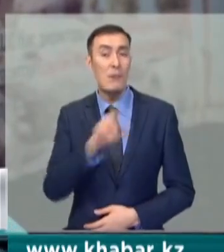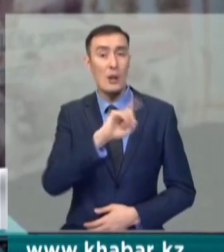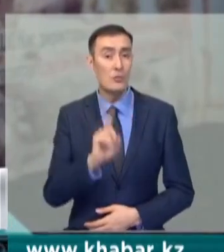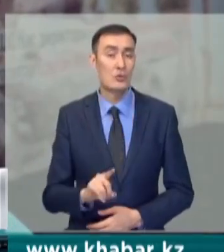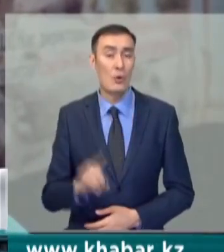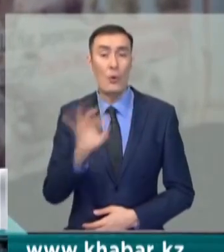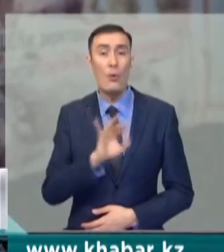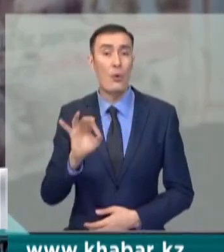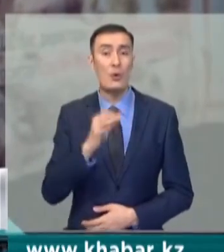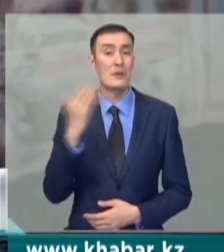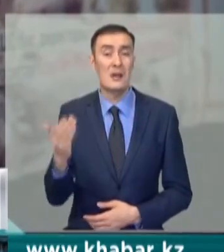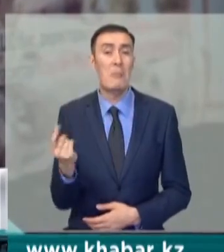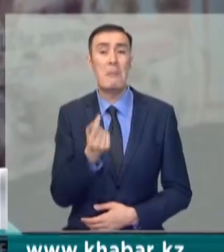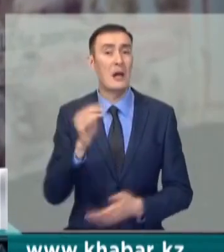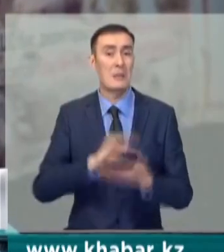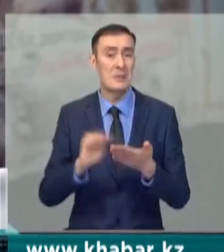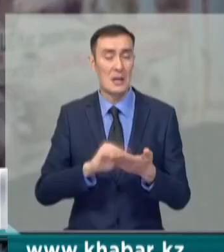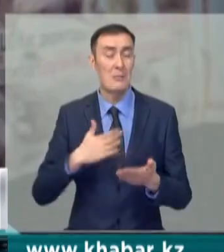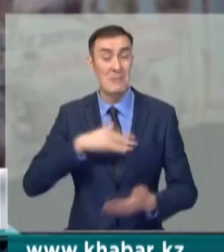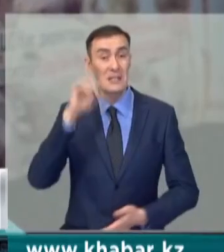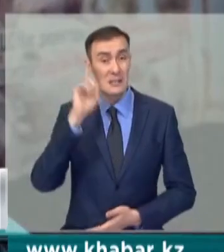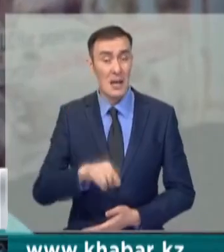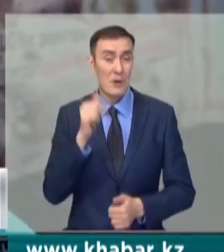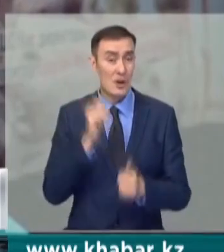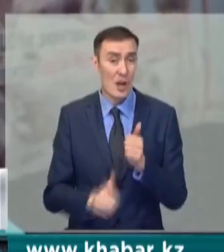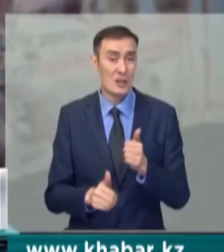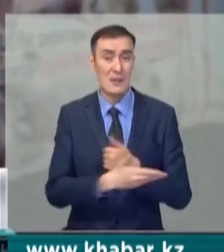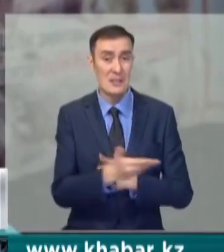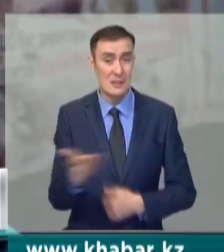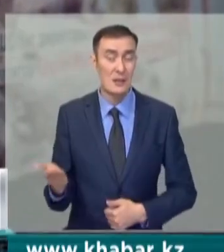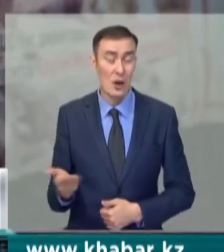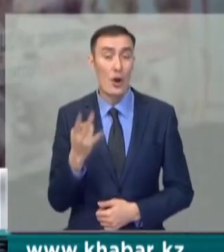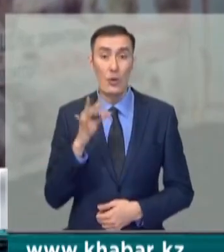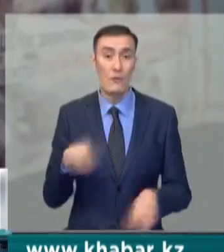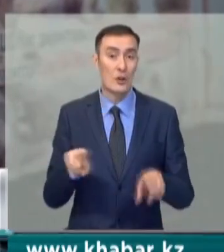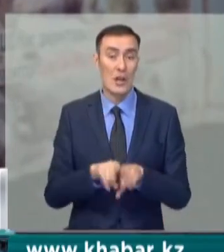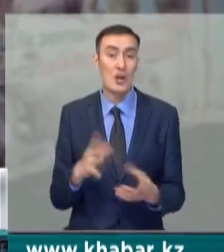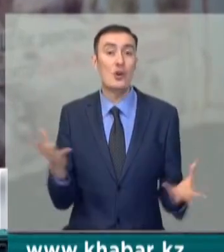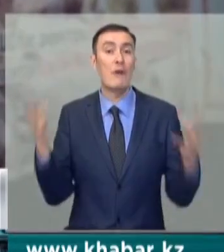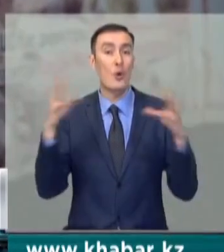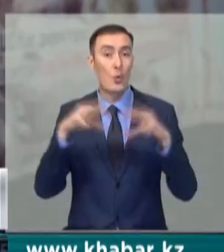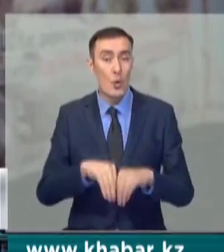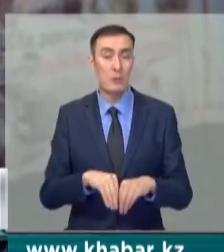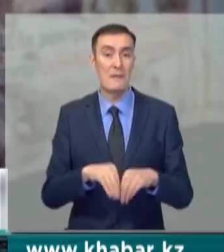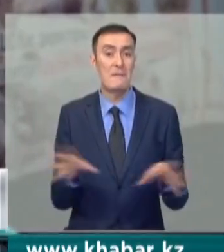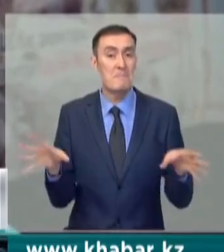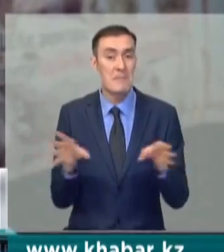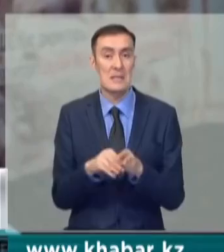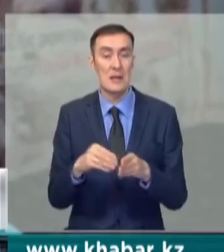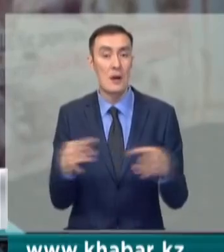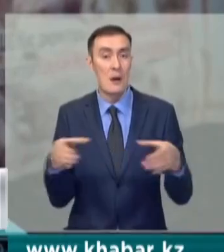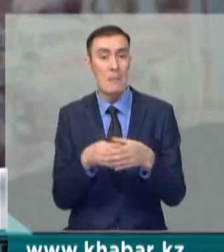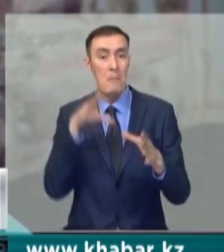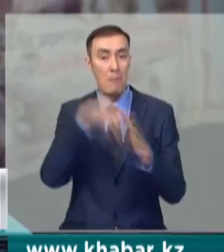них мало писали, хотя мы знаем каждого из них, но вот так совокупно вместе